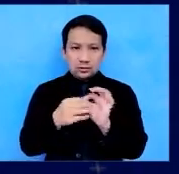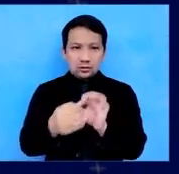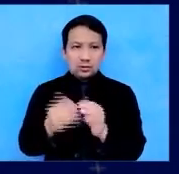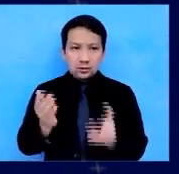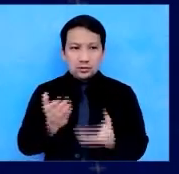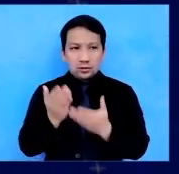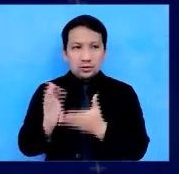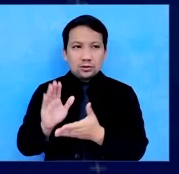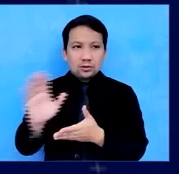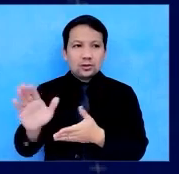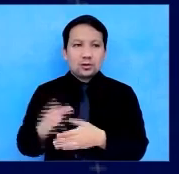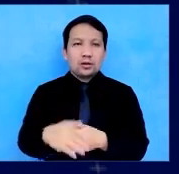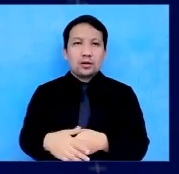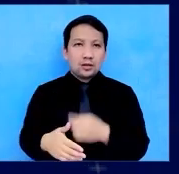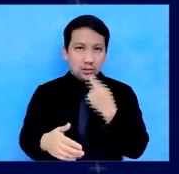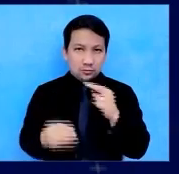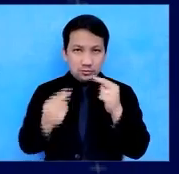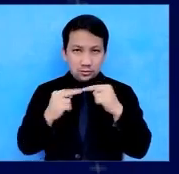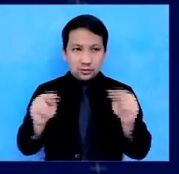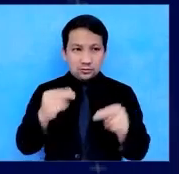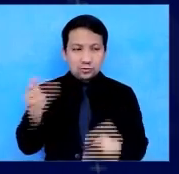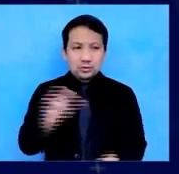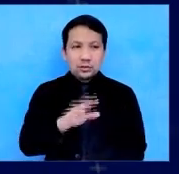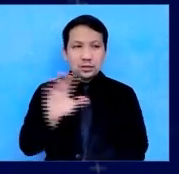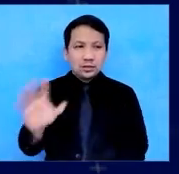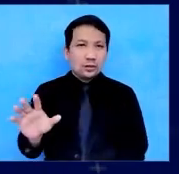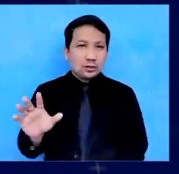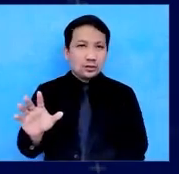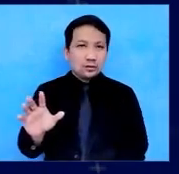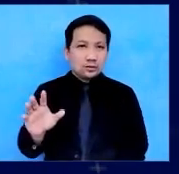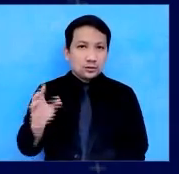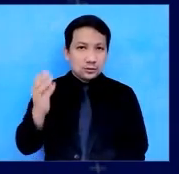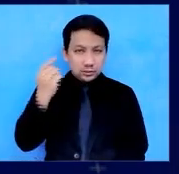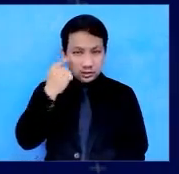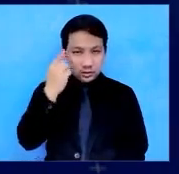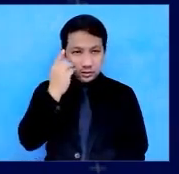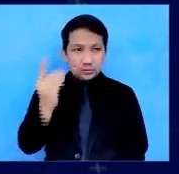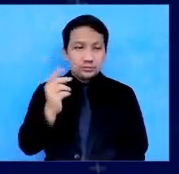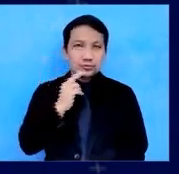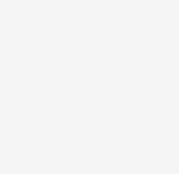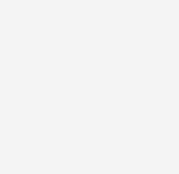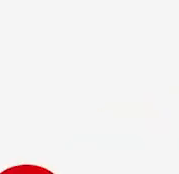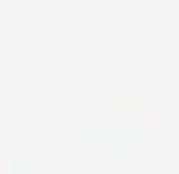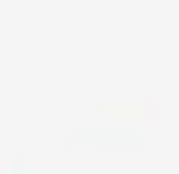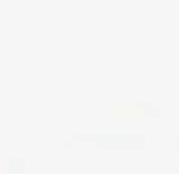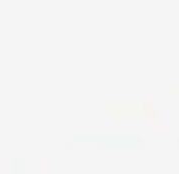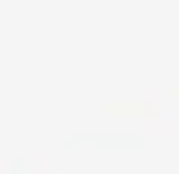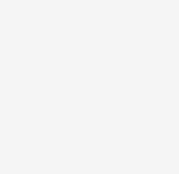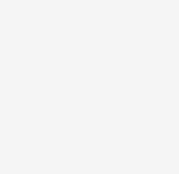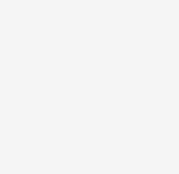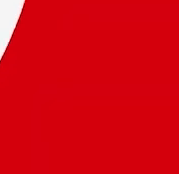isinagawang raid. Nagbabalita mula sa frontline, Gary De Leon, News 5.